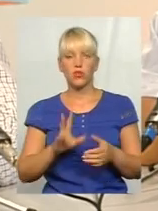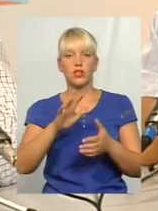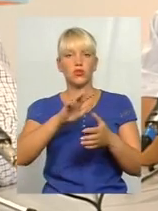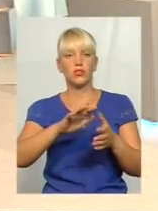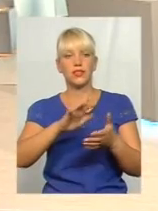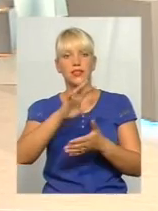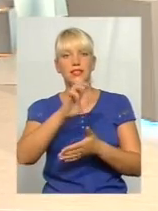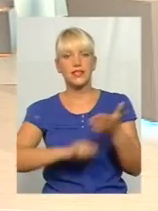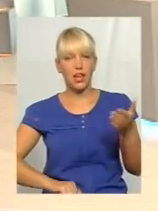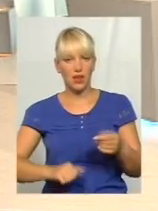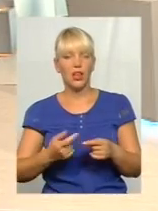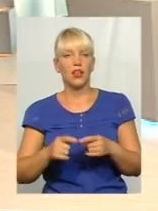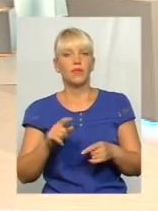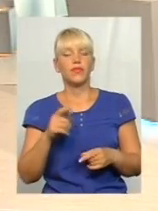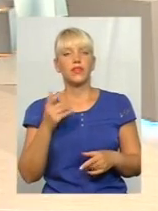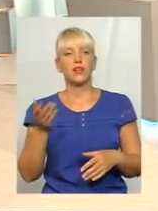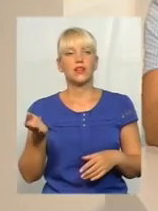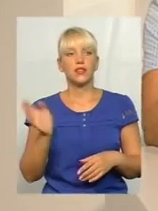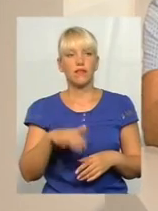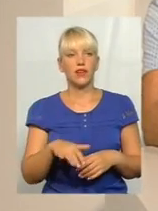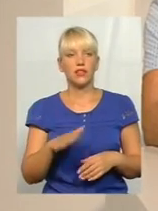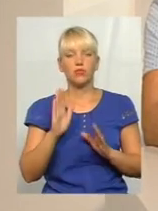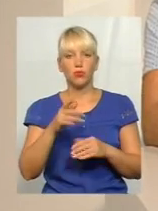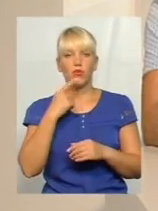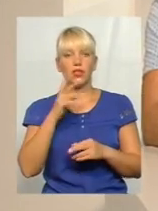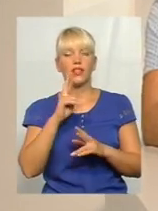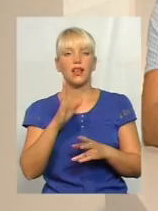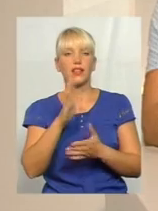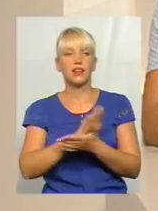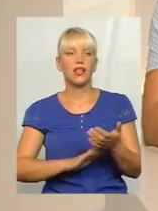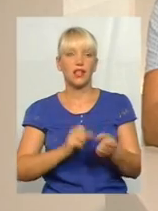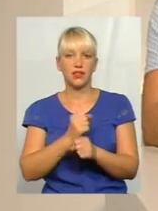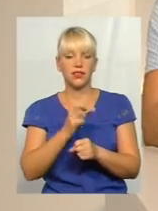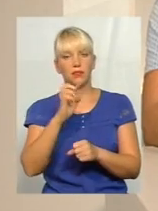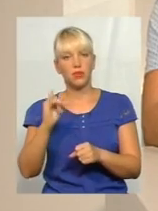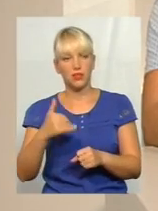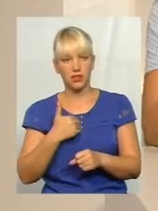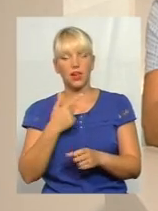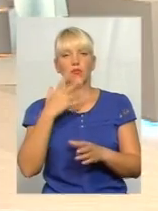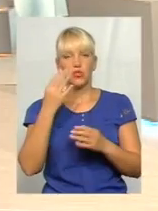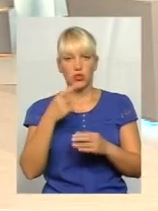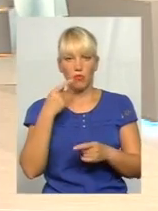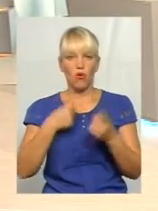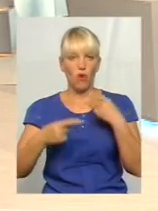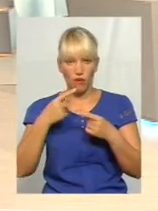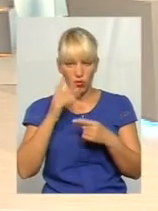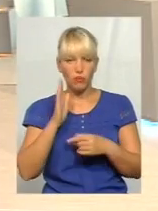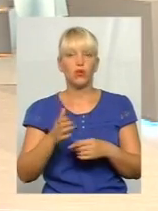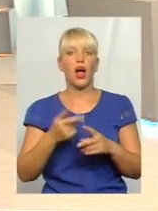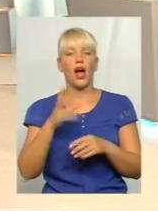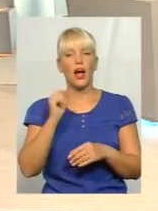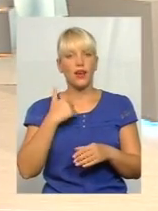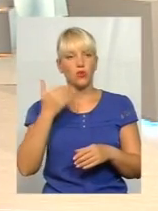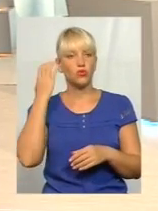знялилити брудом людину можна ле далі там да чи як би хотілось ми ще про це поговоримо зараз хочу почути думку